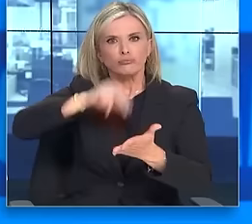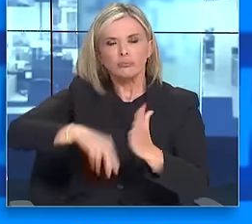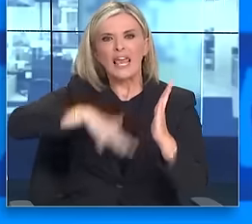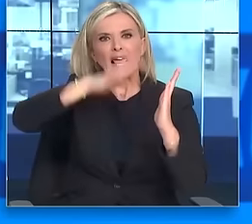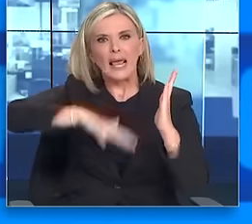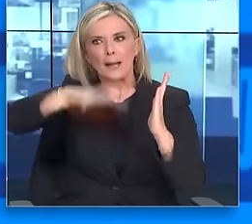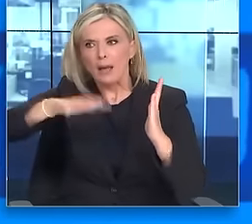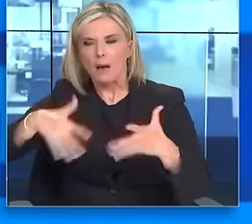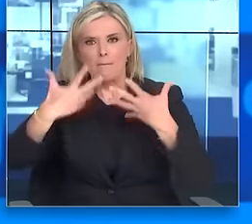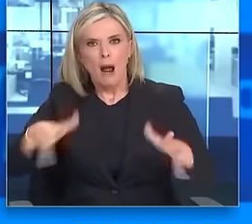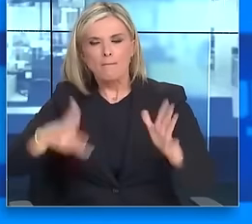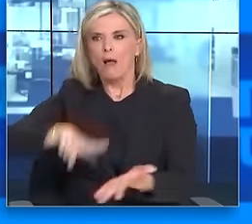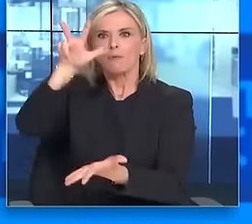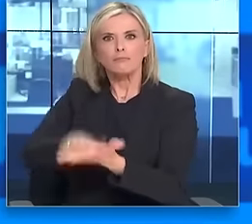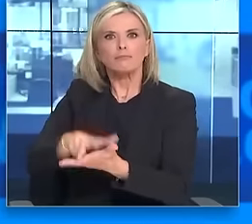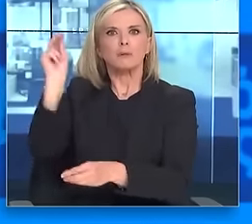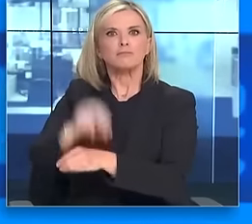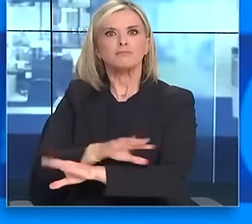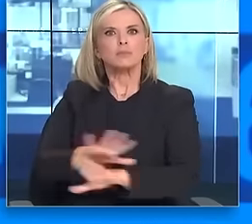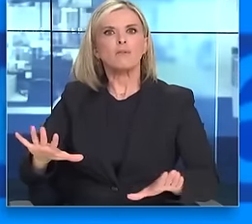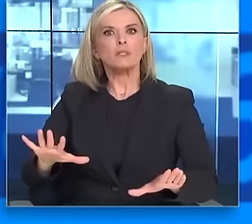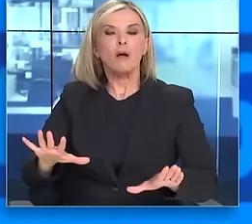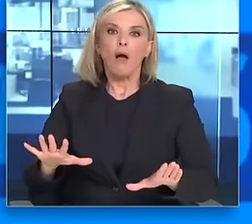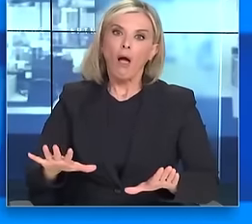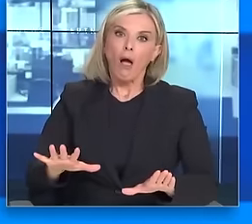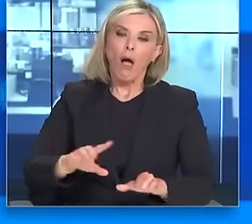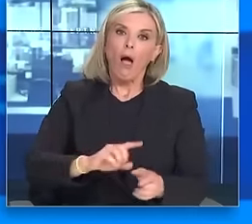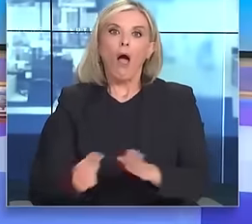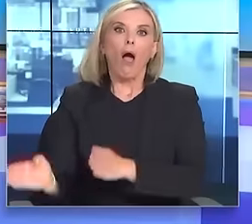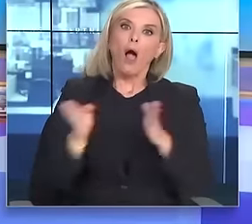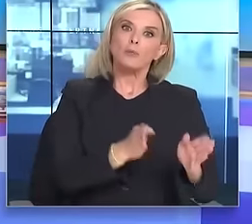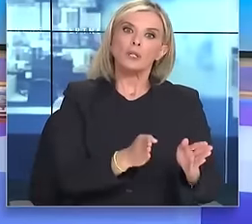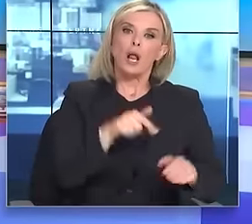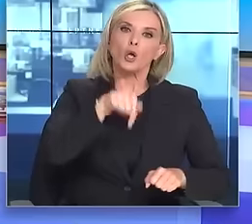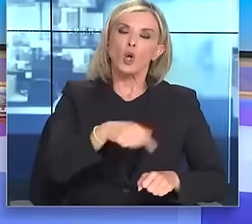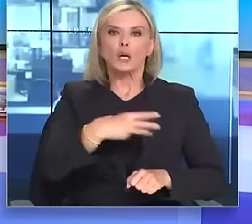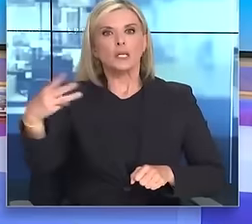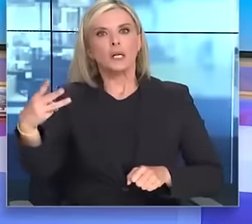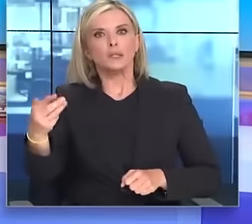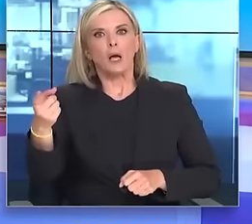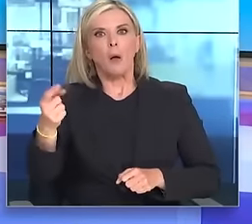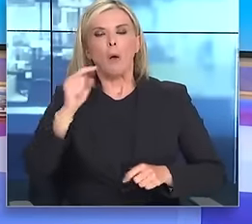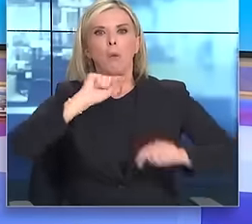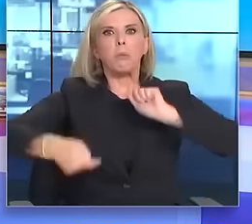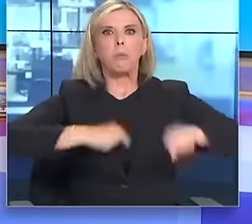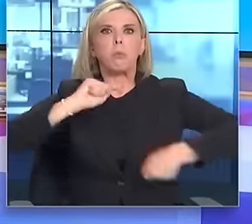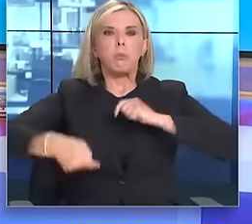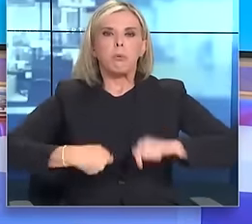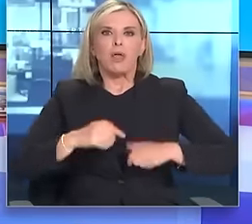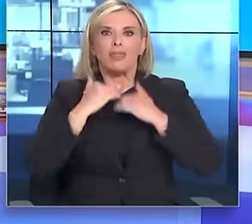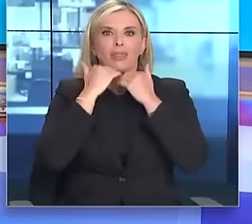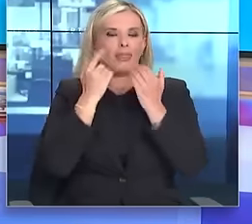ότι τα Σκόπια ακολουθούν μια τελείως διαφορετική γραμμή να ακυρώσουμε τώρα τα μνημόνια. Τι λογική έχει αυτό?